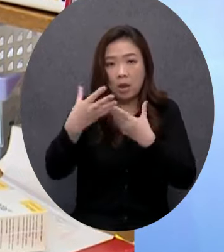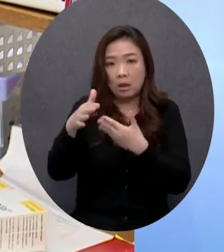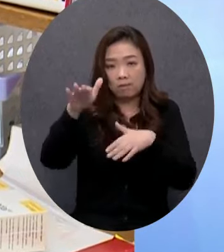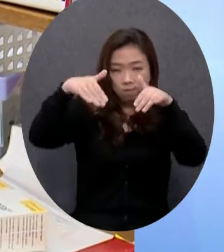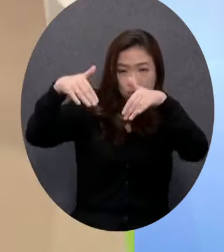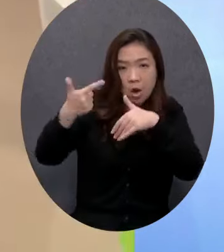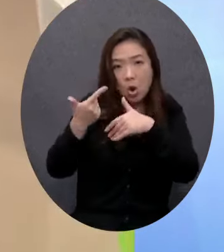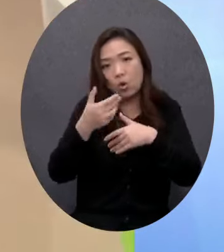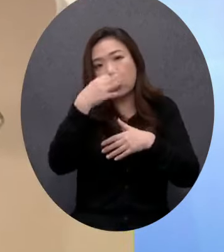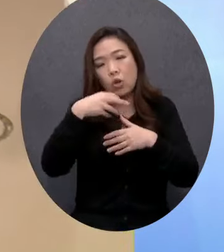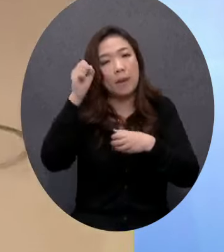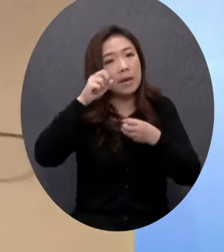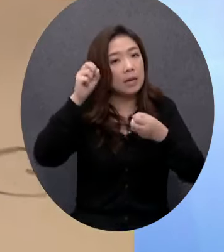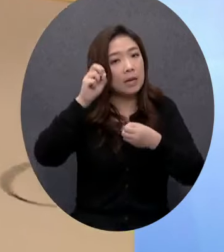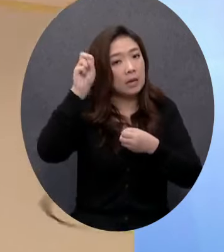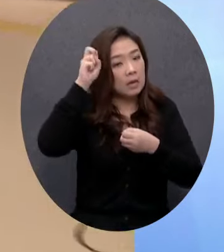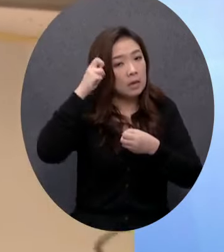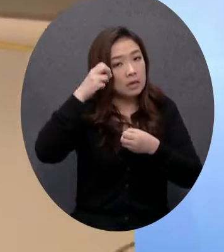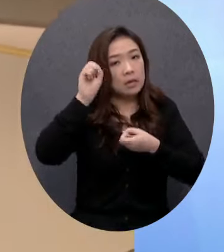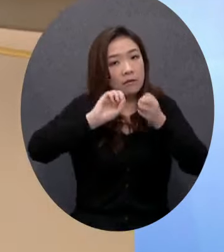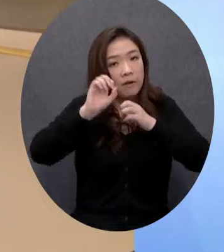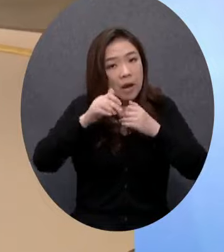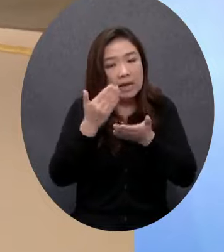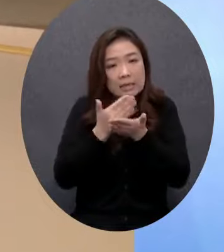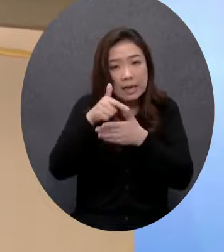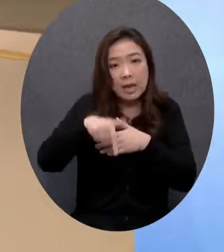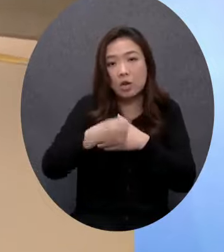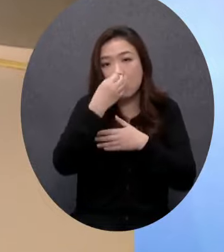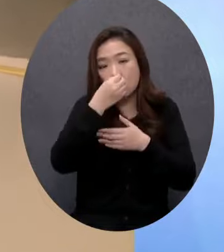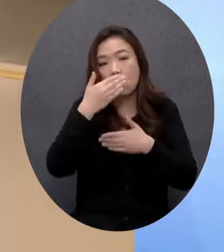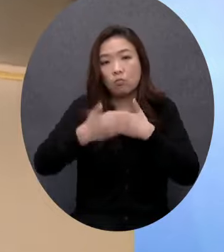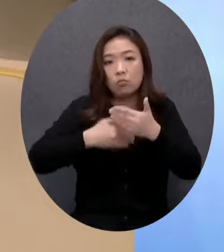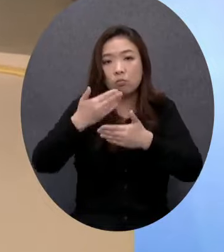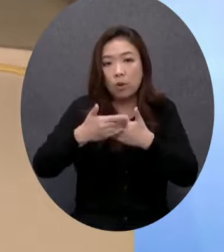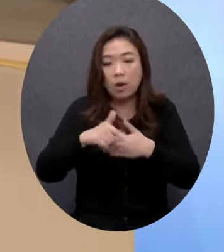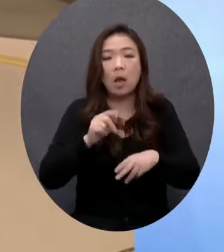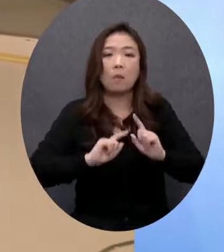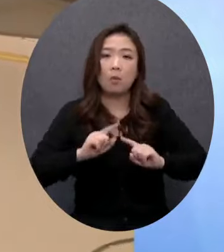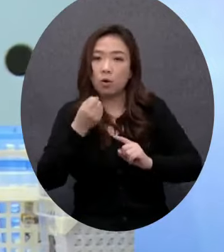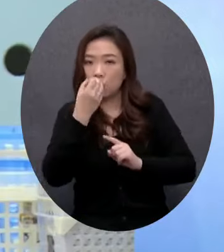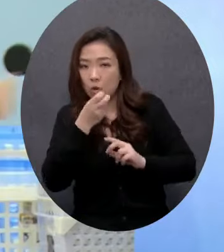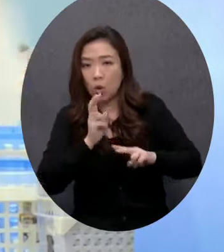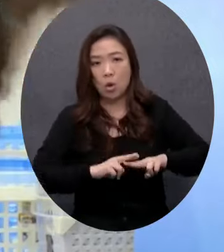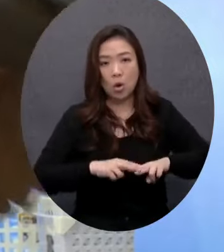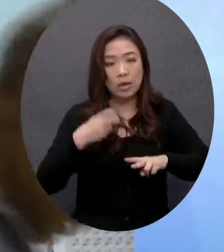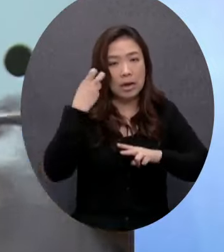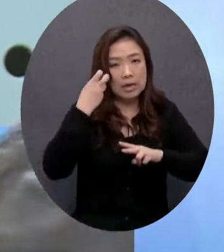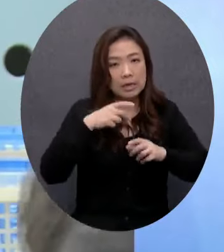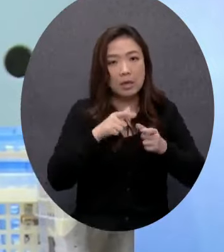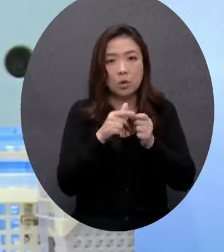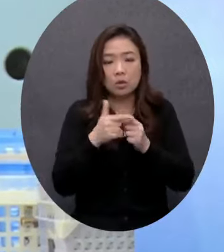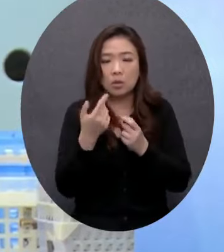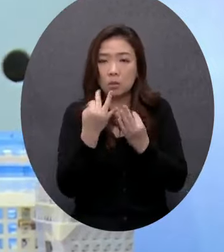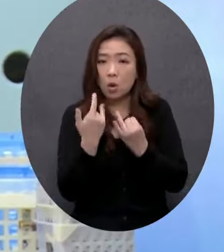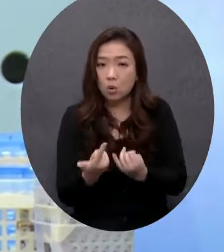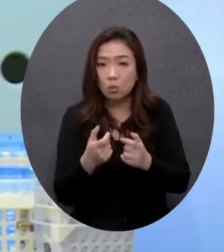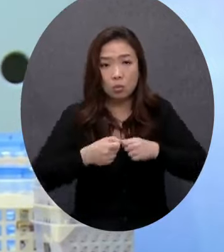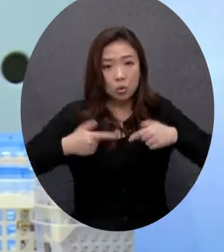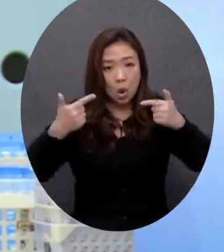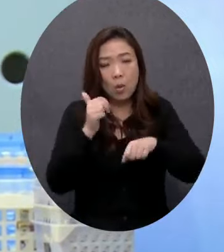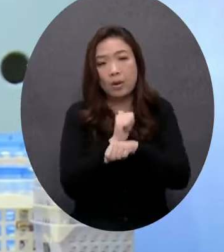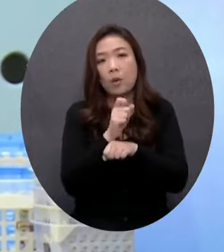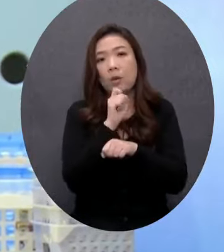發同臨床試驗選擇喺香港進行。又提到本地研發或內地藥企嘅研究越嚟越多，形容有好大機遇。